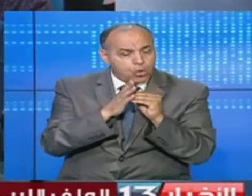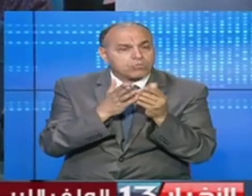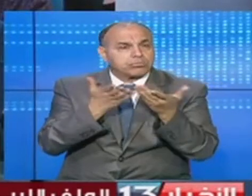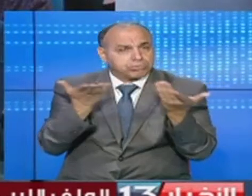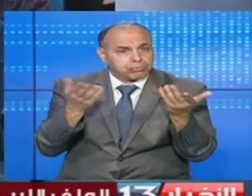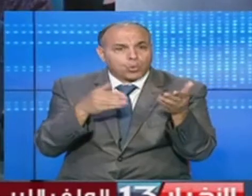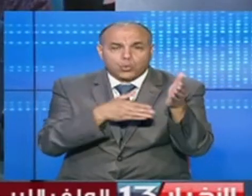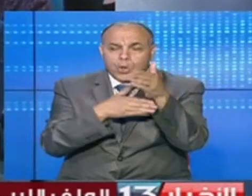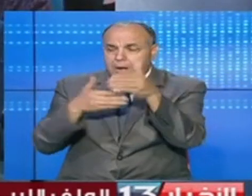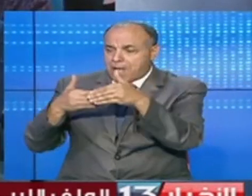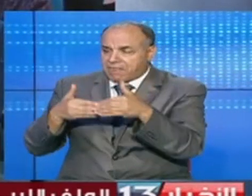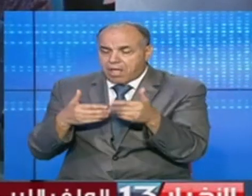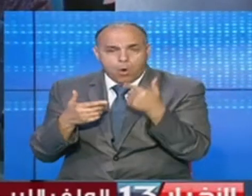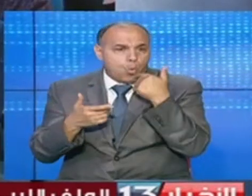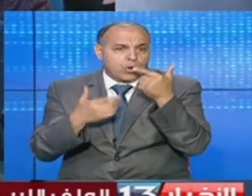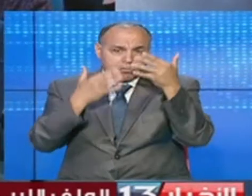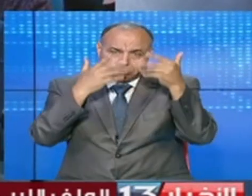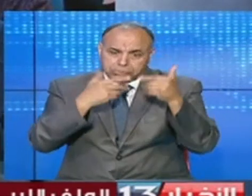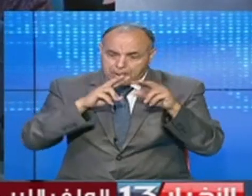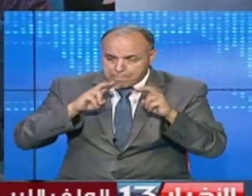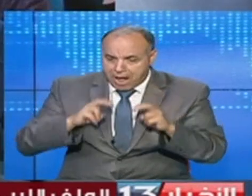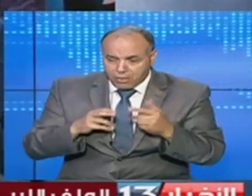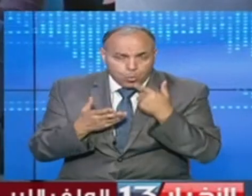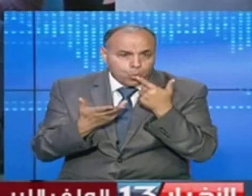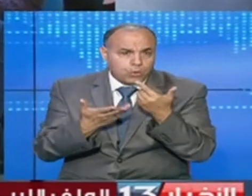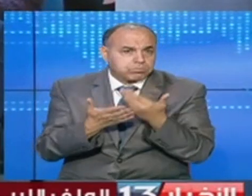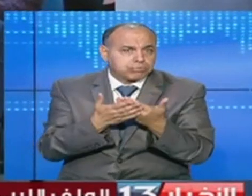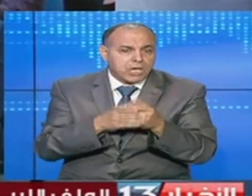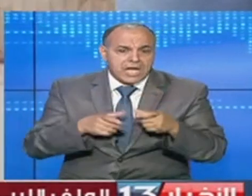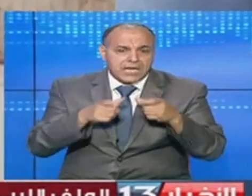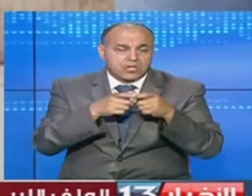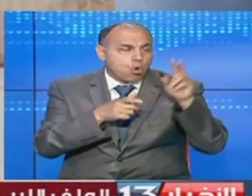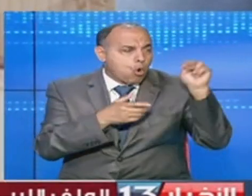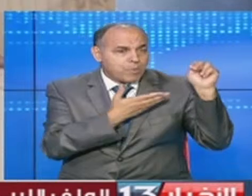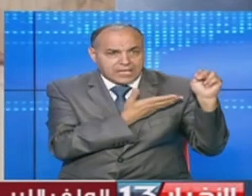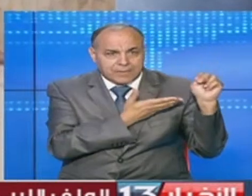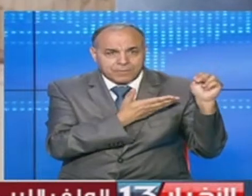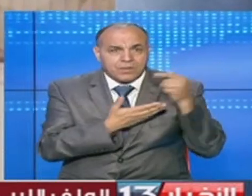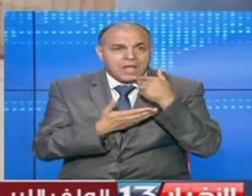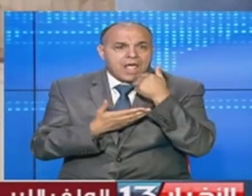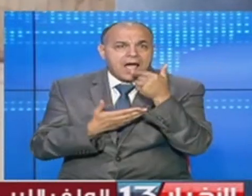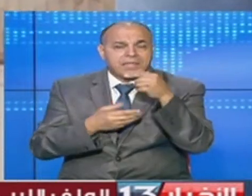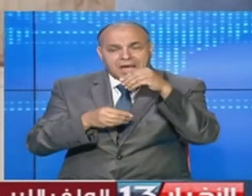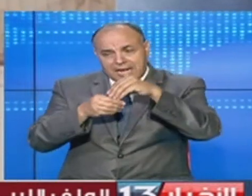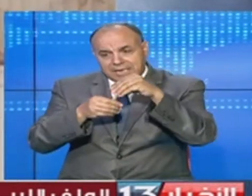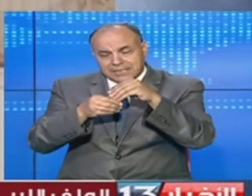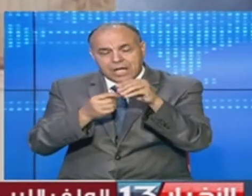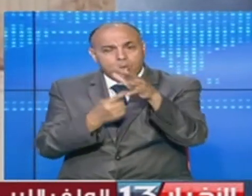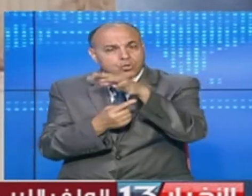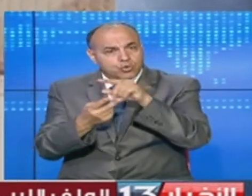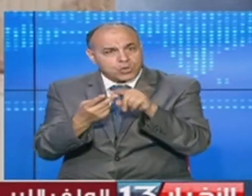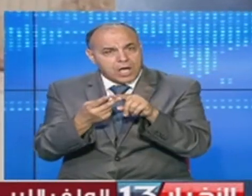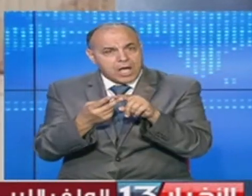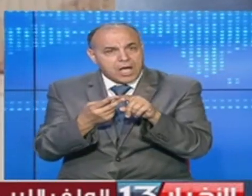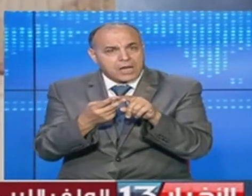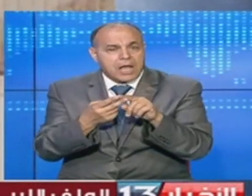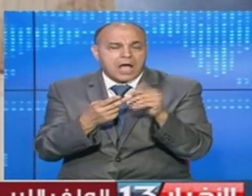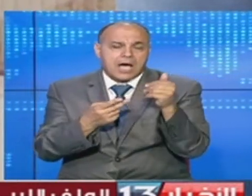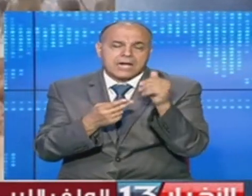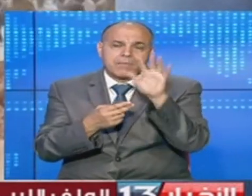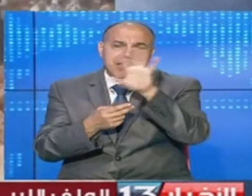ايضا لدول الجوار وفق نتائج دراسه قدمتها لجنه الامم المتحده الاقتصاديه والاجتماعيه لغرب اسيا